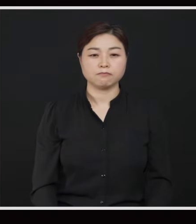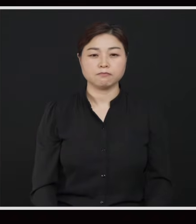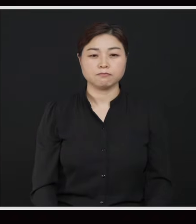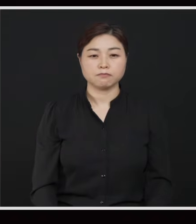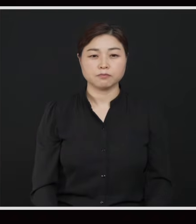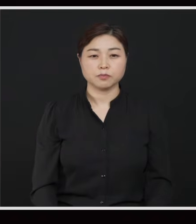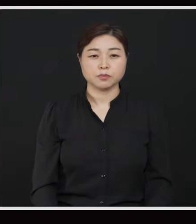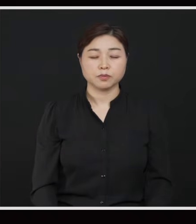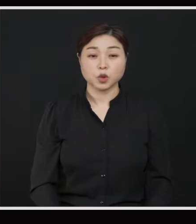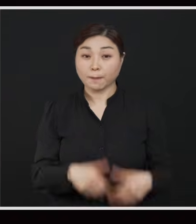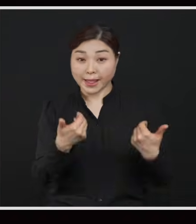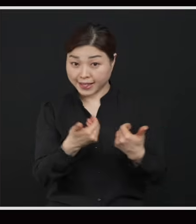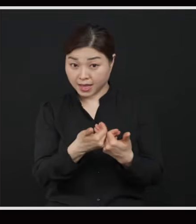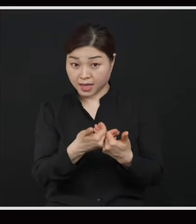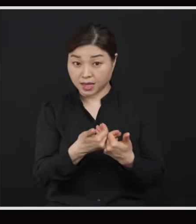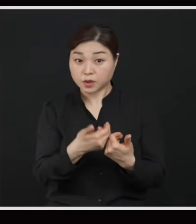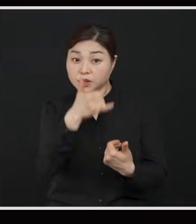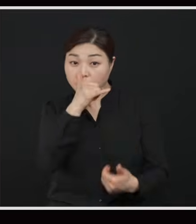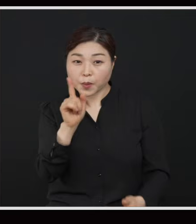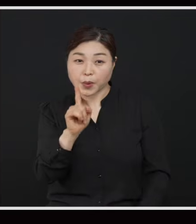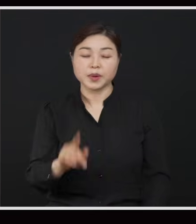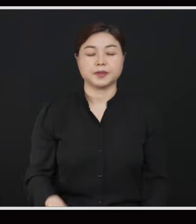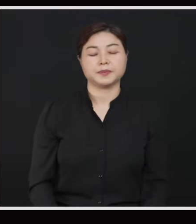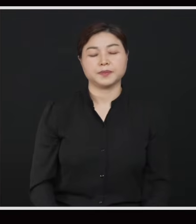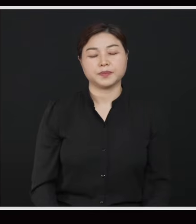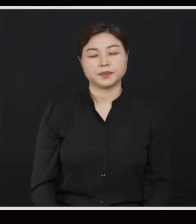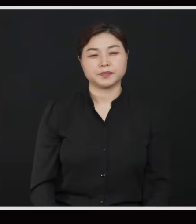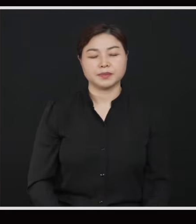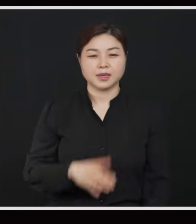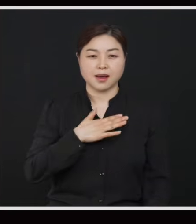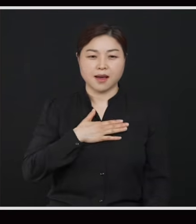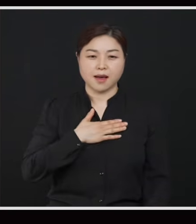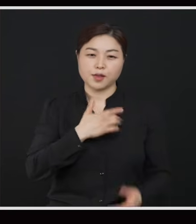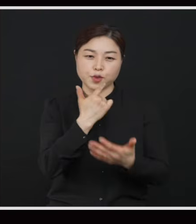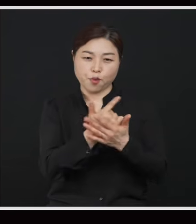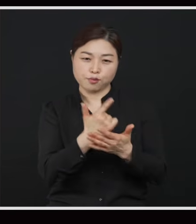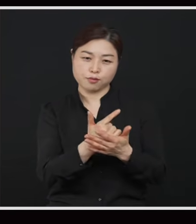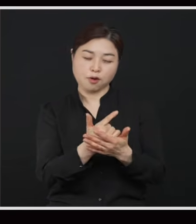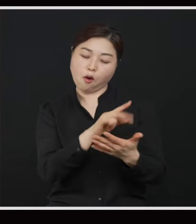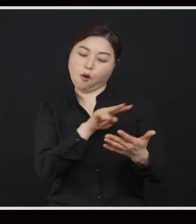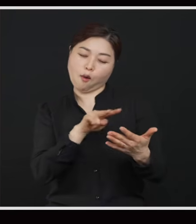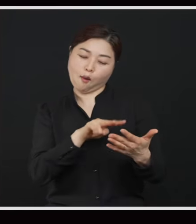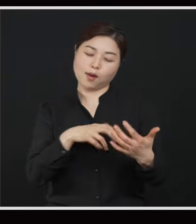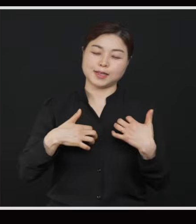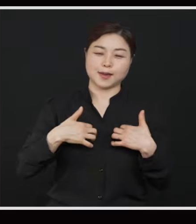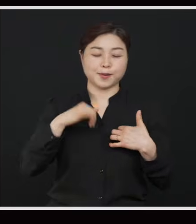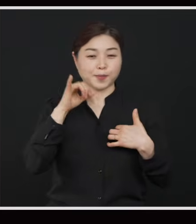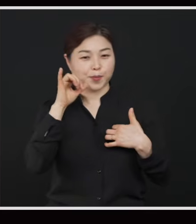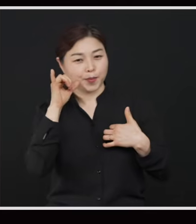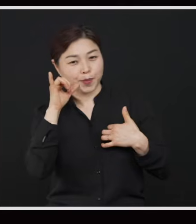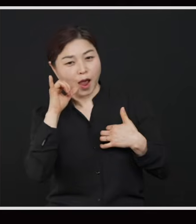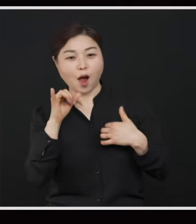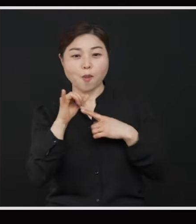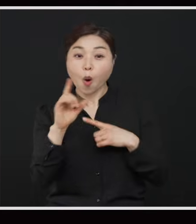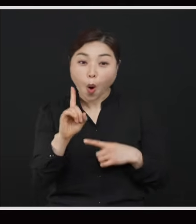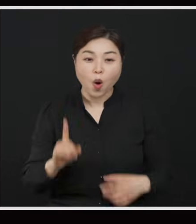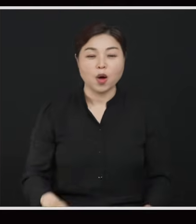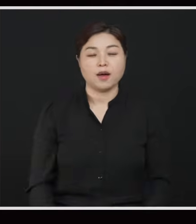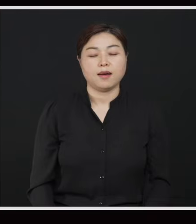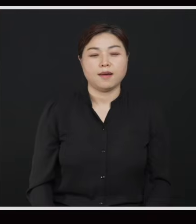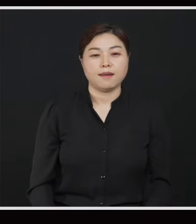자, 그 반대의 경우가 있어요. 제가 논문을 하나 재밌게 읽은 적이 있는데